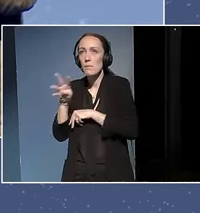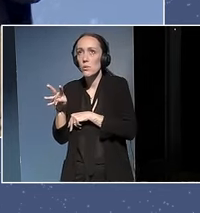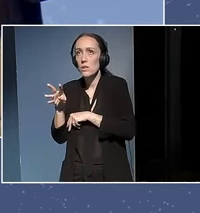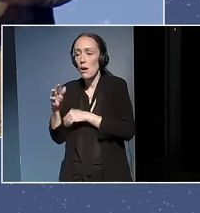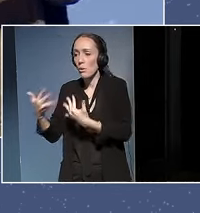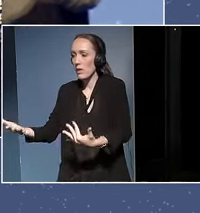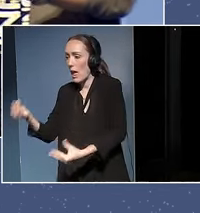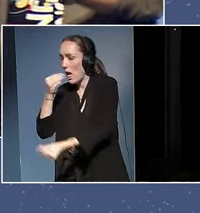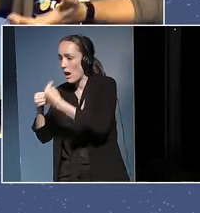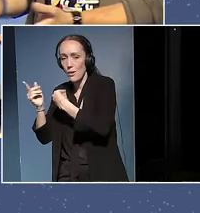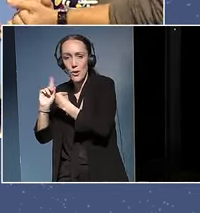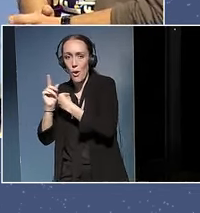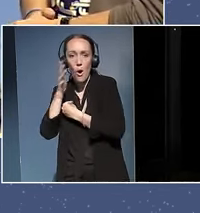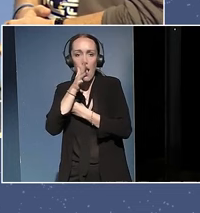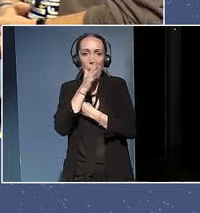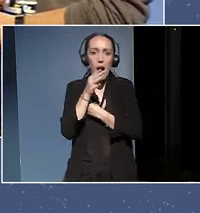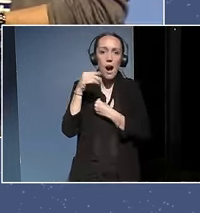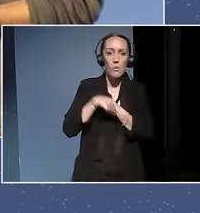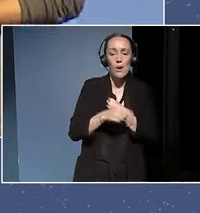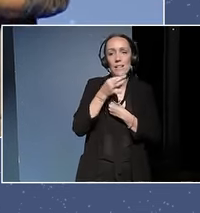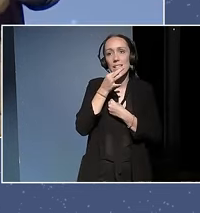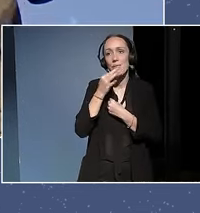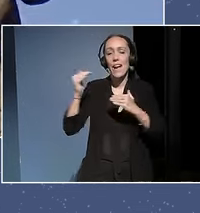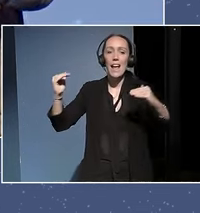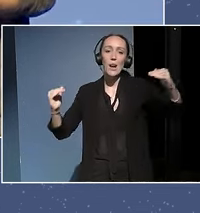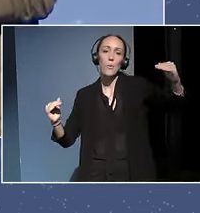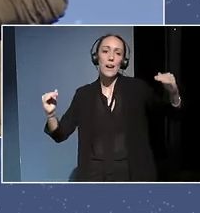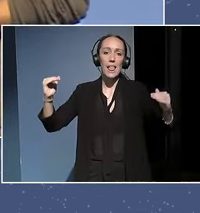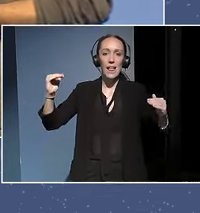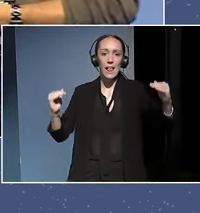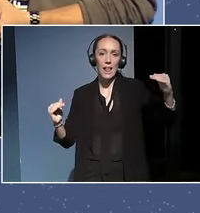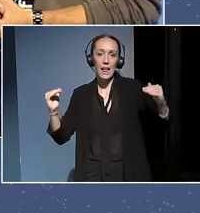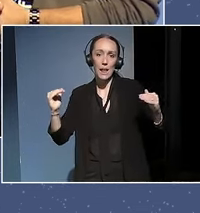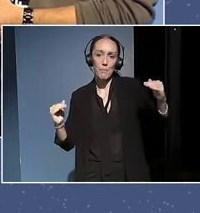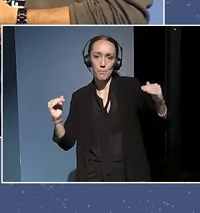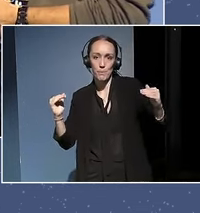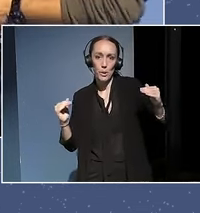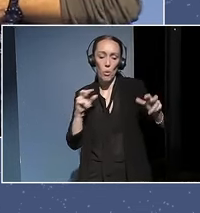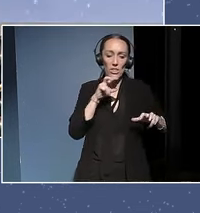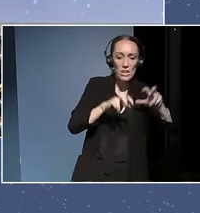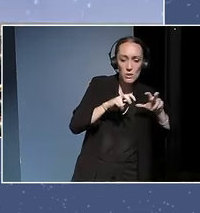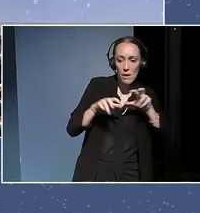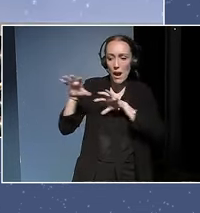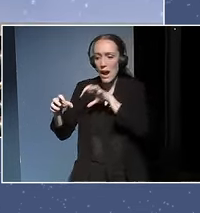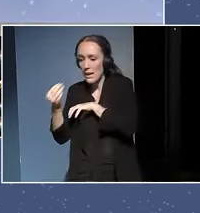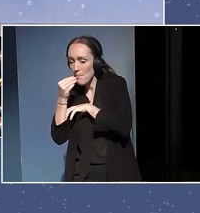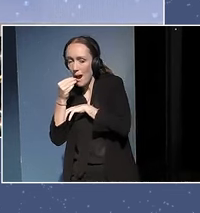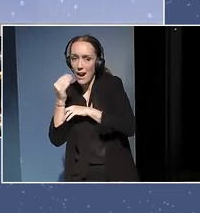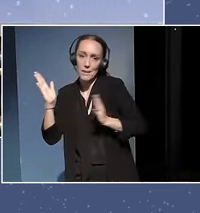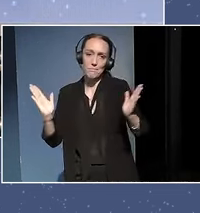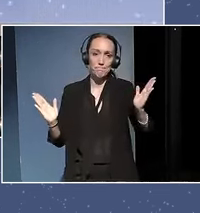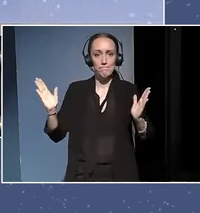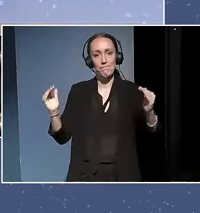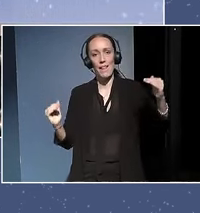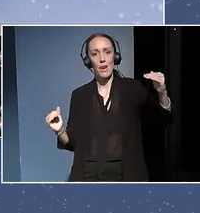e questo ha cominciato a bilanciare un pochino quello che era il rapporto prede predatori Sì anche perché fuori dall'acqua c'erano c'erano Car